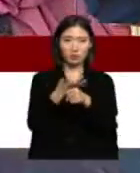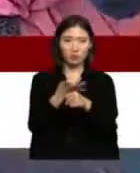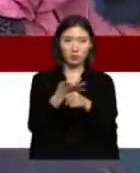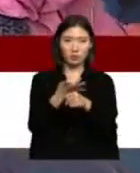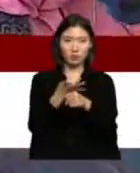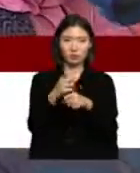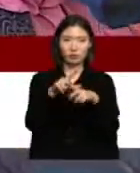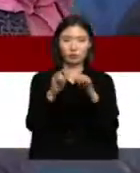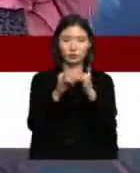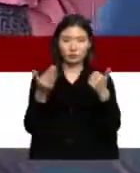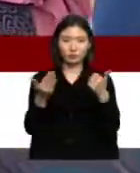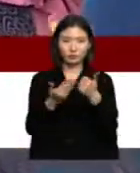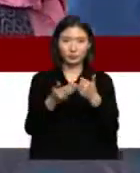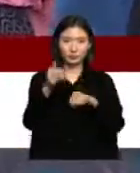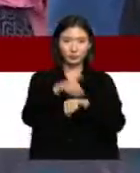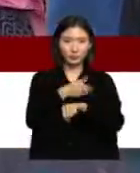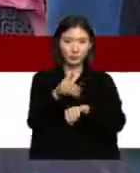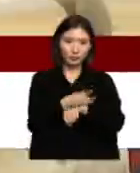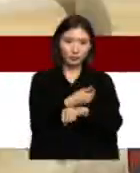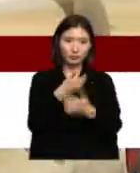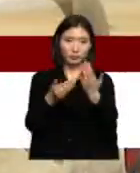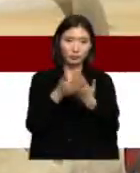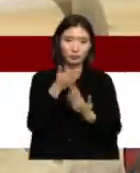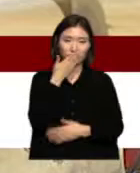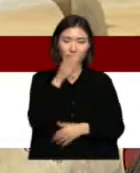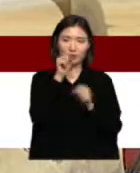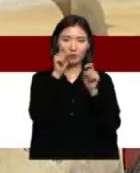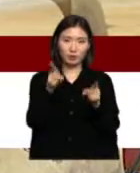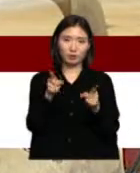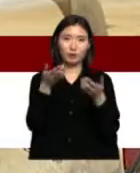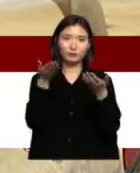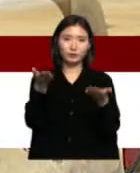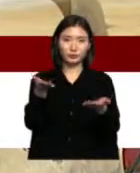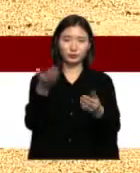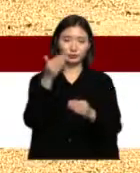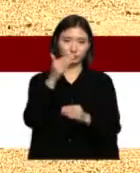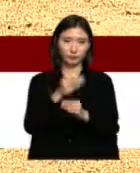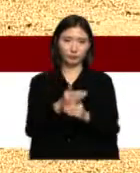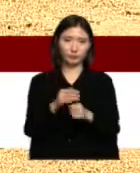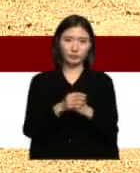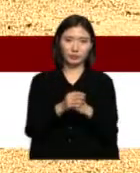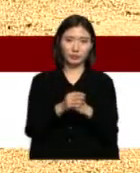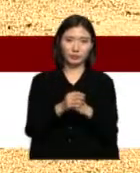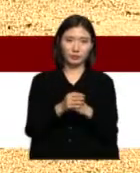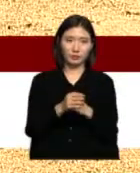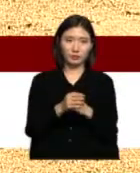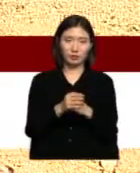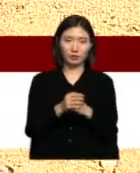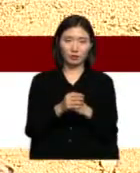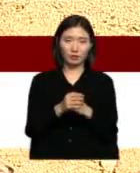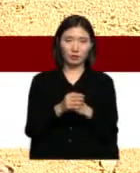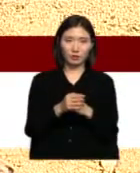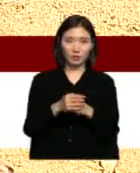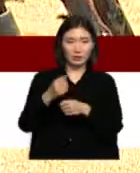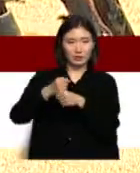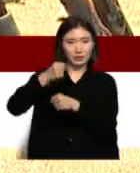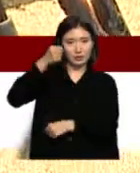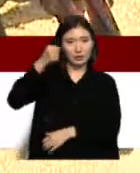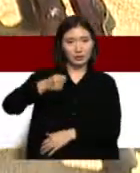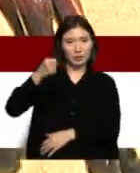2014년부터는 주민들에게 목공예를 체험할 수 있는 기회도 제공하고 있습니다. 또 명아주 나무로 지팡이도